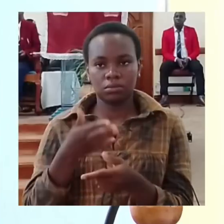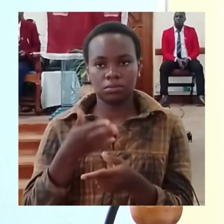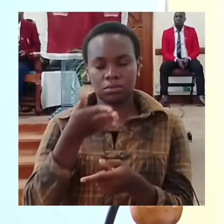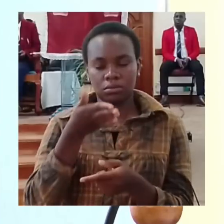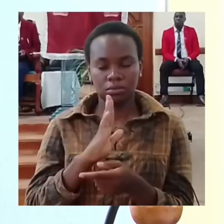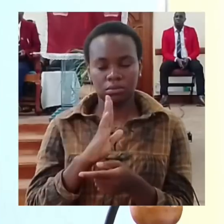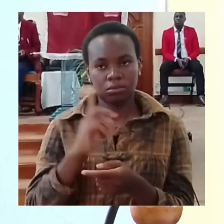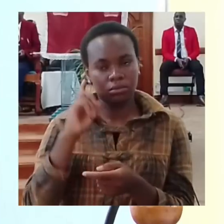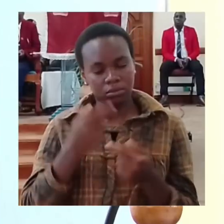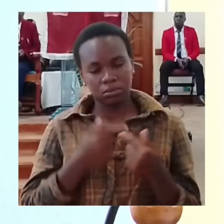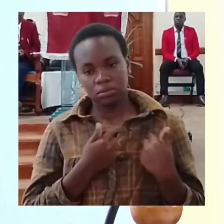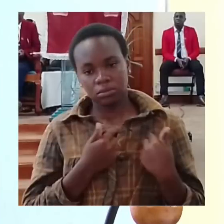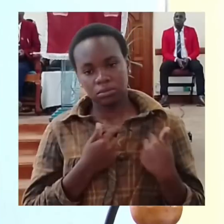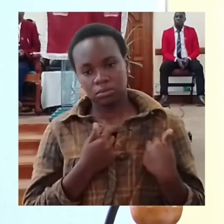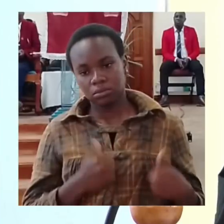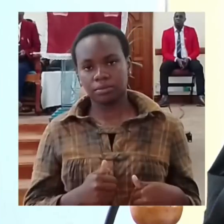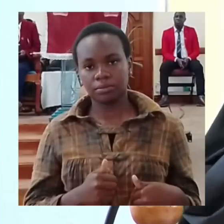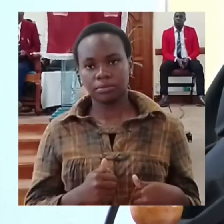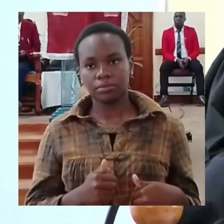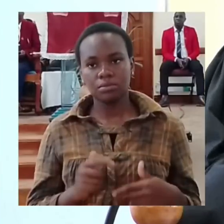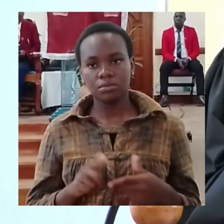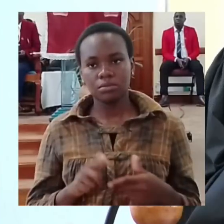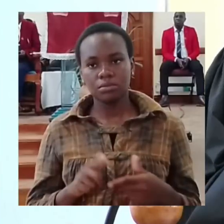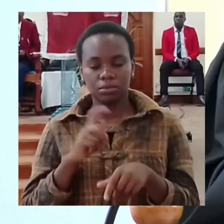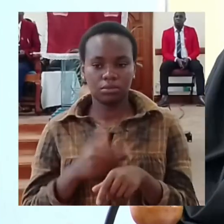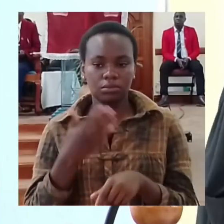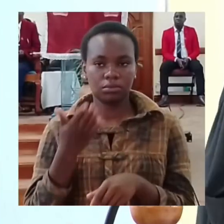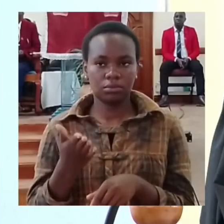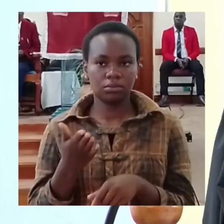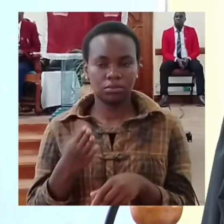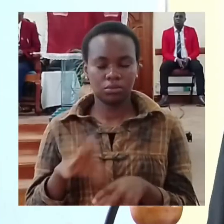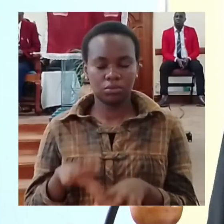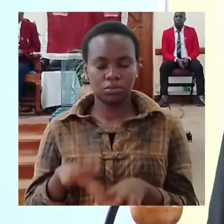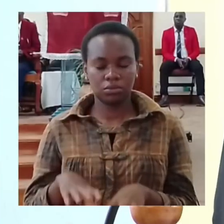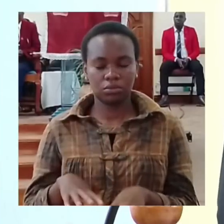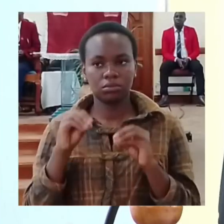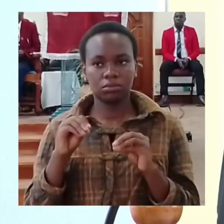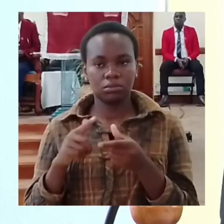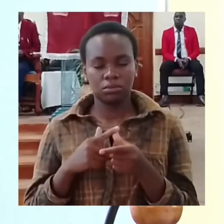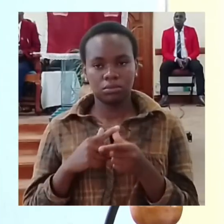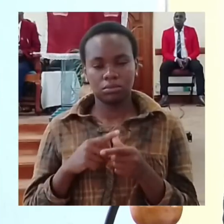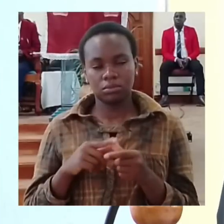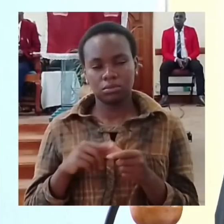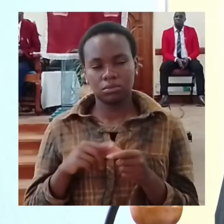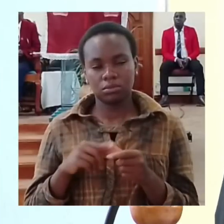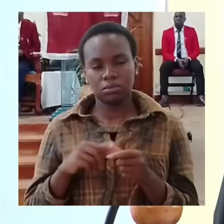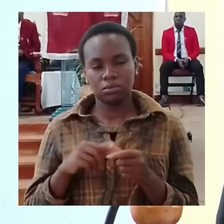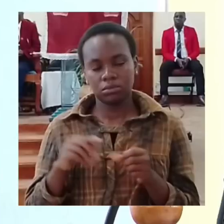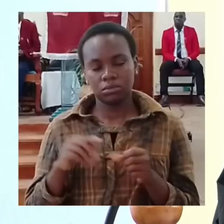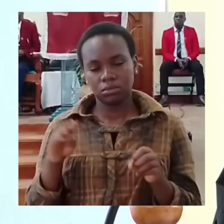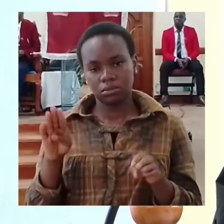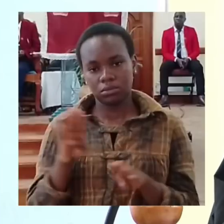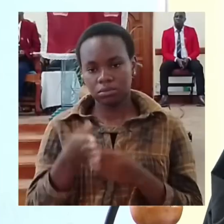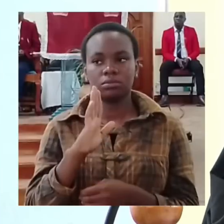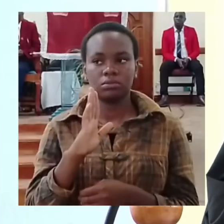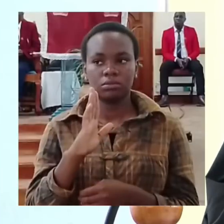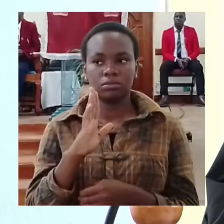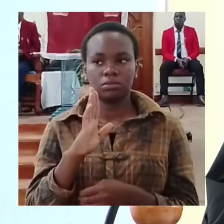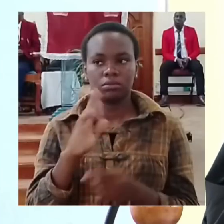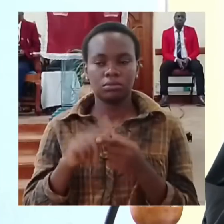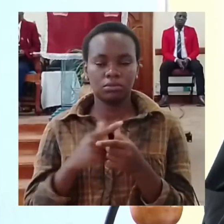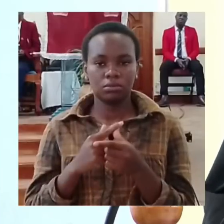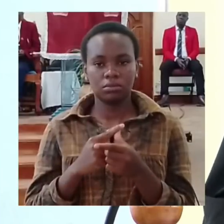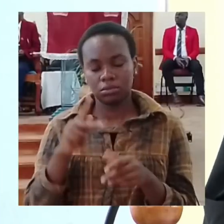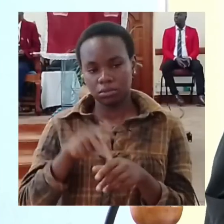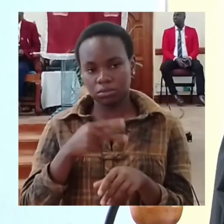citũ kana tũrege nĩ hĩndĩ ĩrĩa tũngĩoya twĩingĩrie handũ-inĩ ha Ngai na